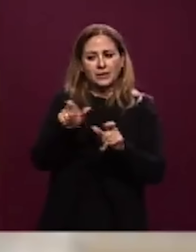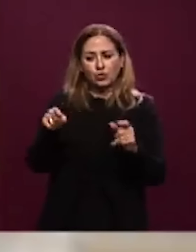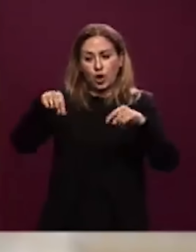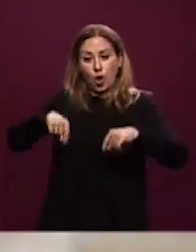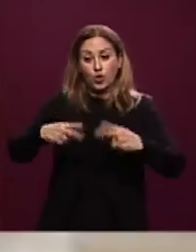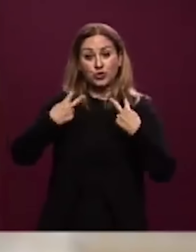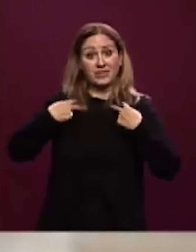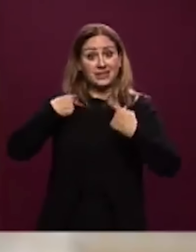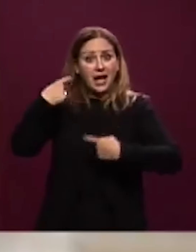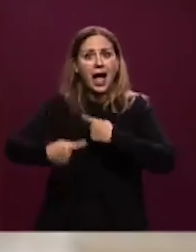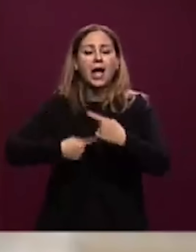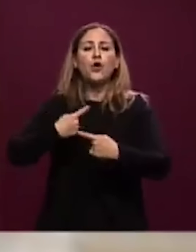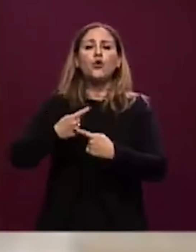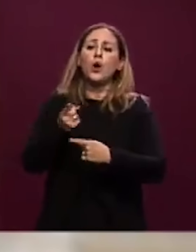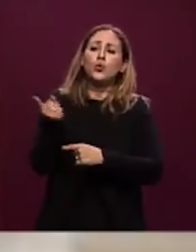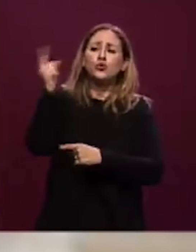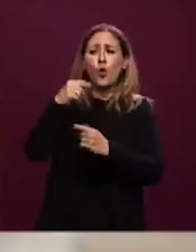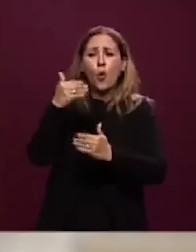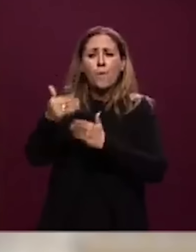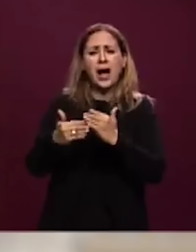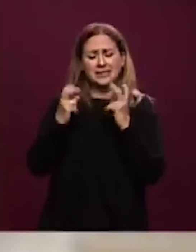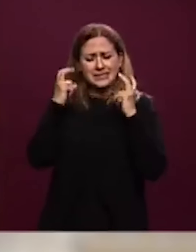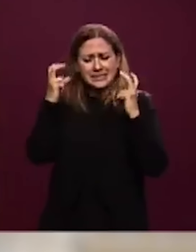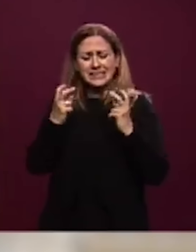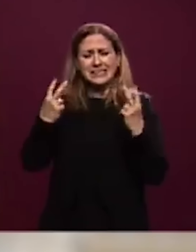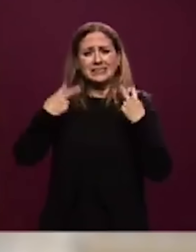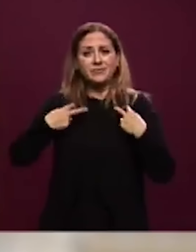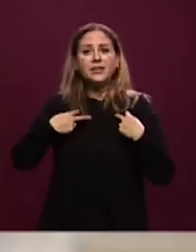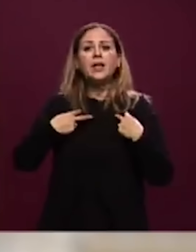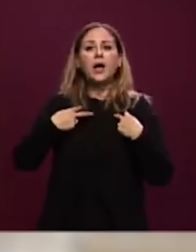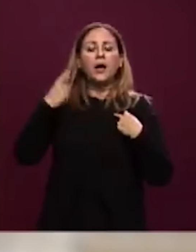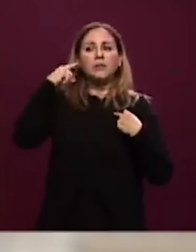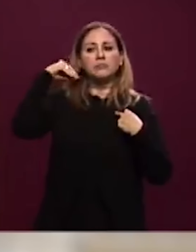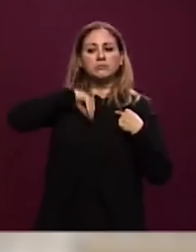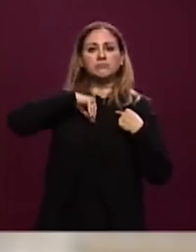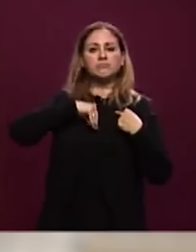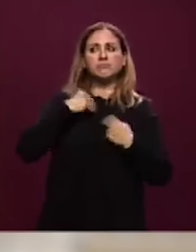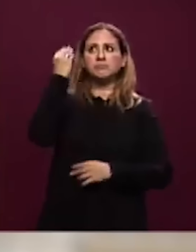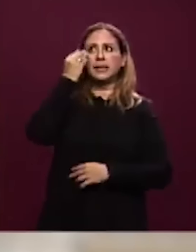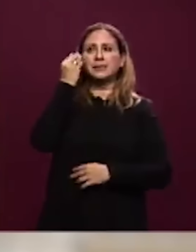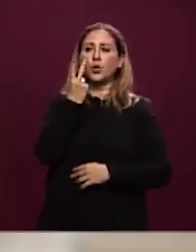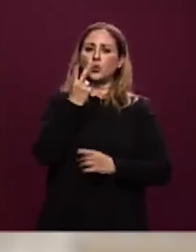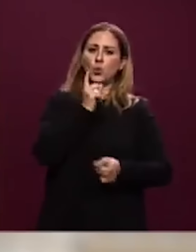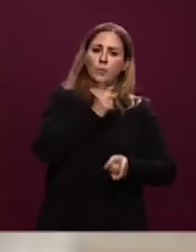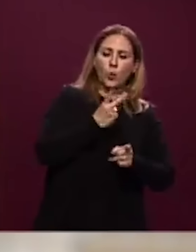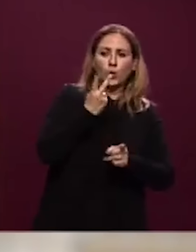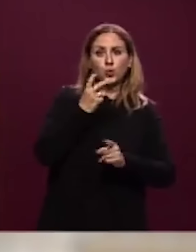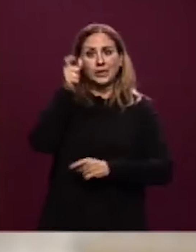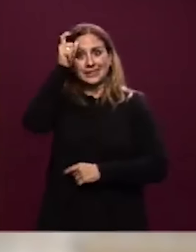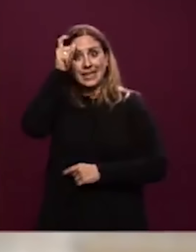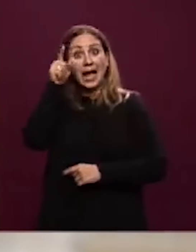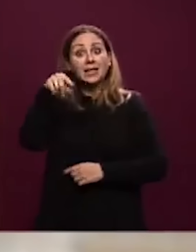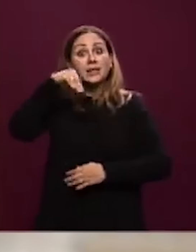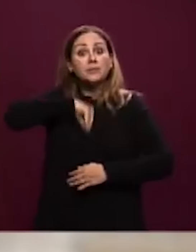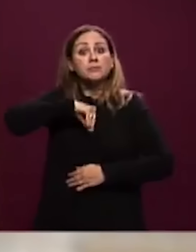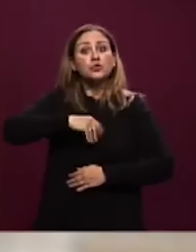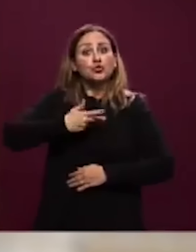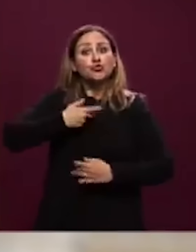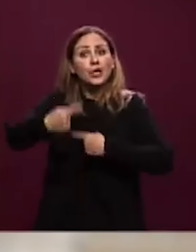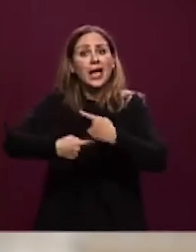tragedia cresceranno con la voglia di avere due popoli e due stati? Ahimè, no. No, cresceranno